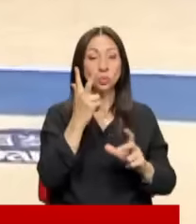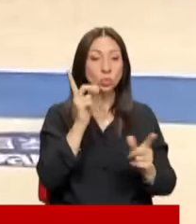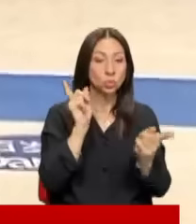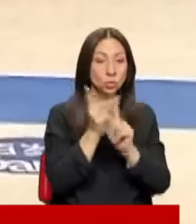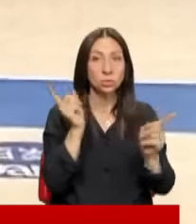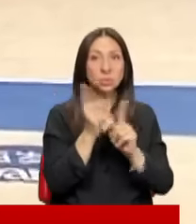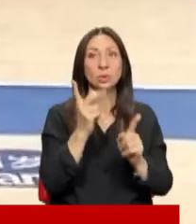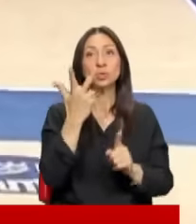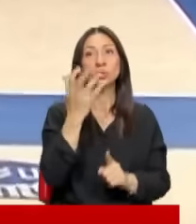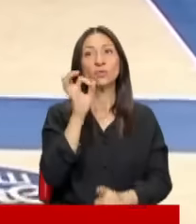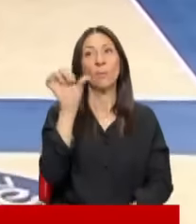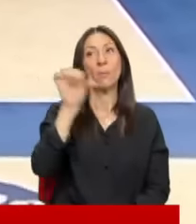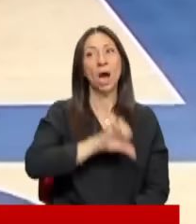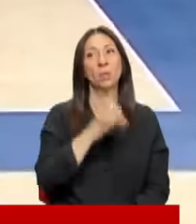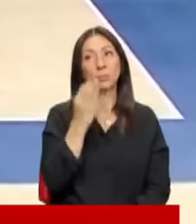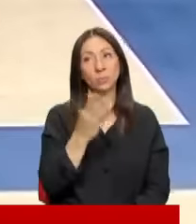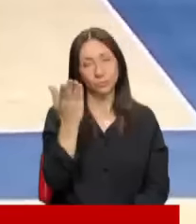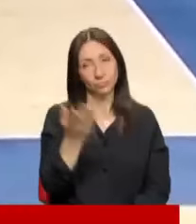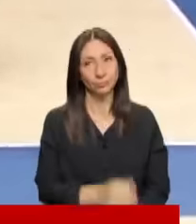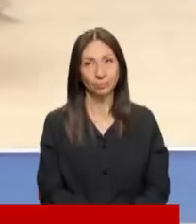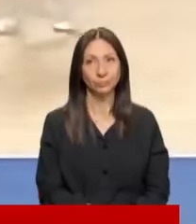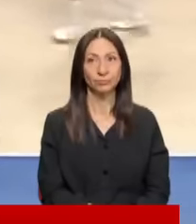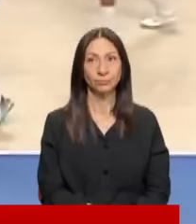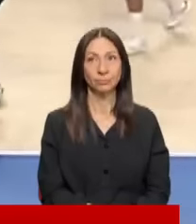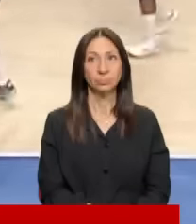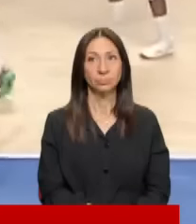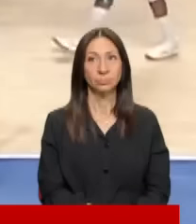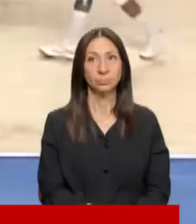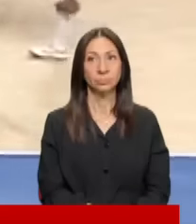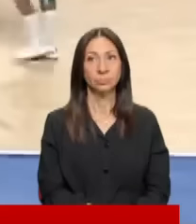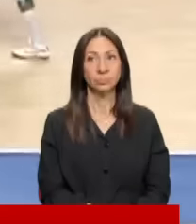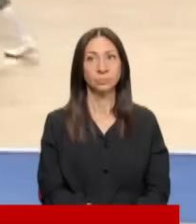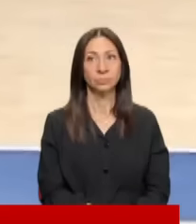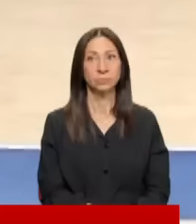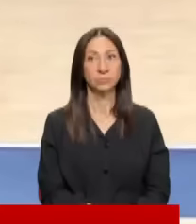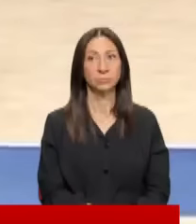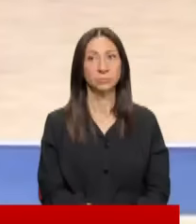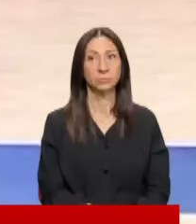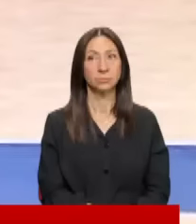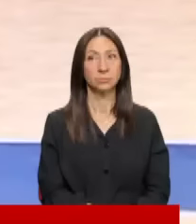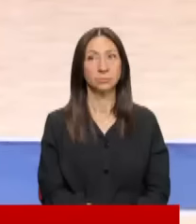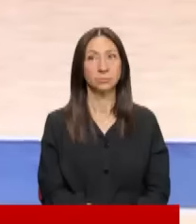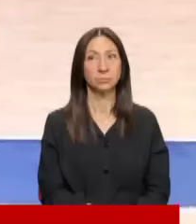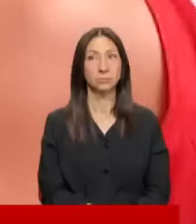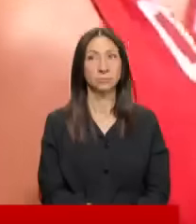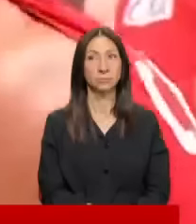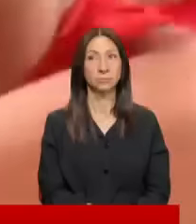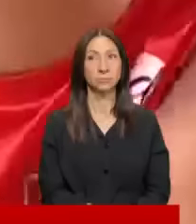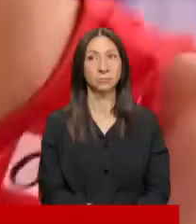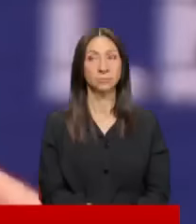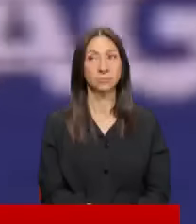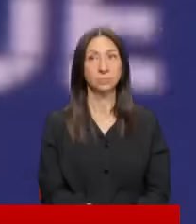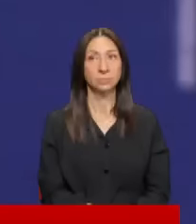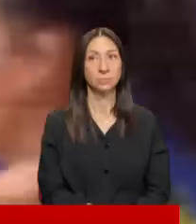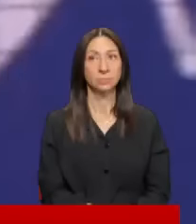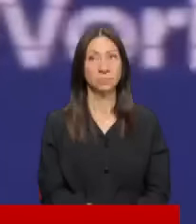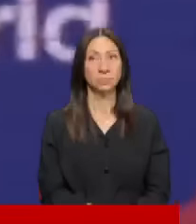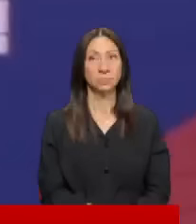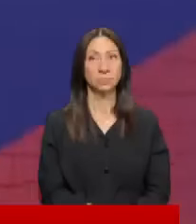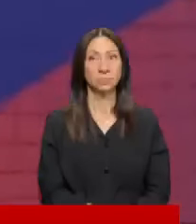sonunda sahadan 3-0 mağlup ayrıldı. Finaller için geçerli olimpiyat finalleri. Nefis bir ace